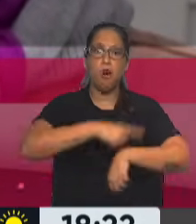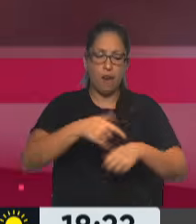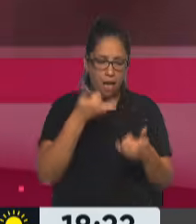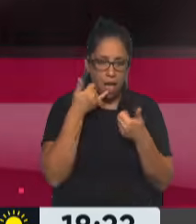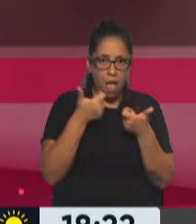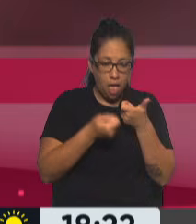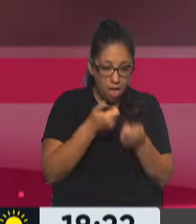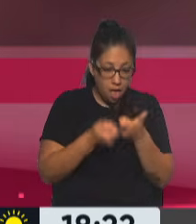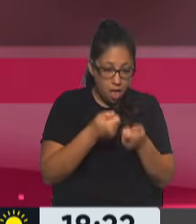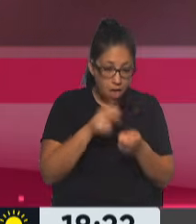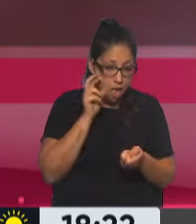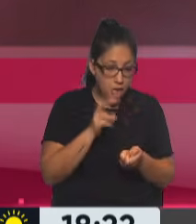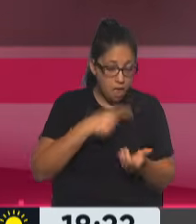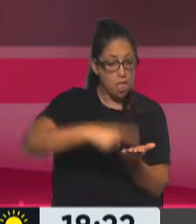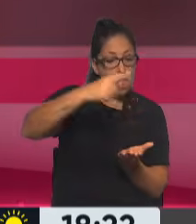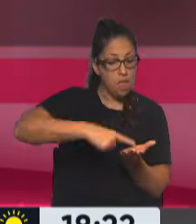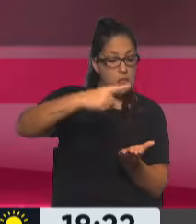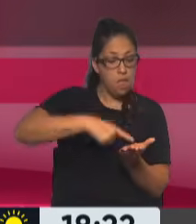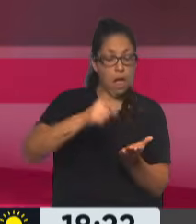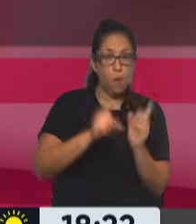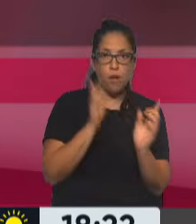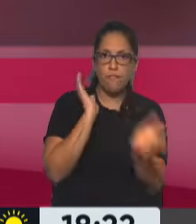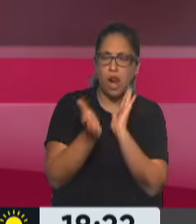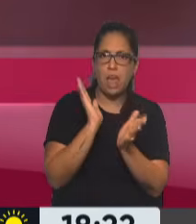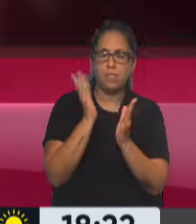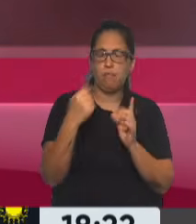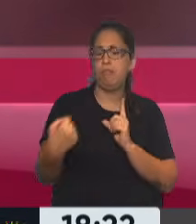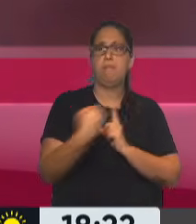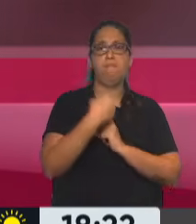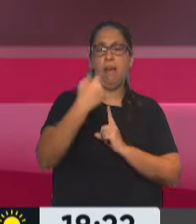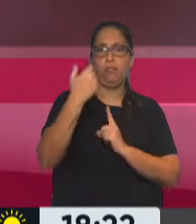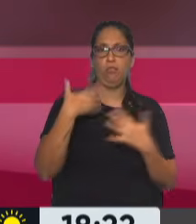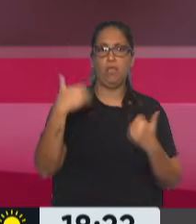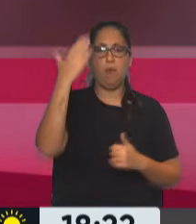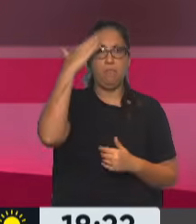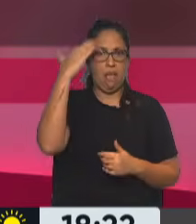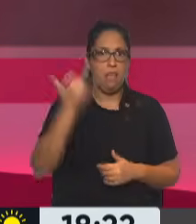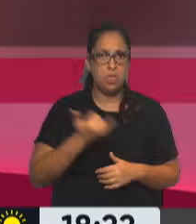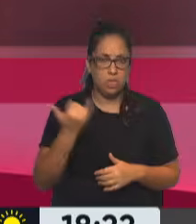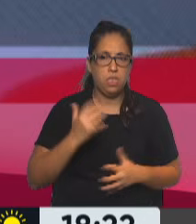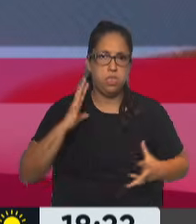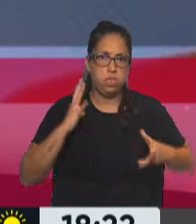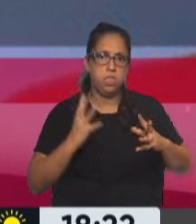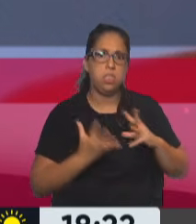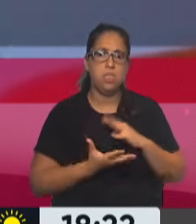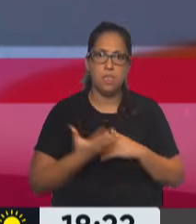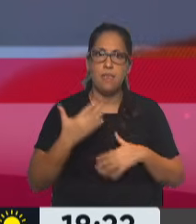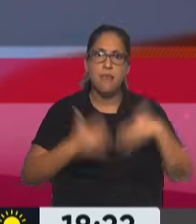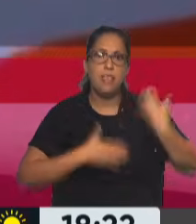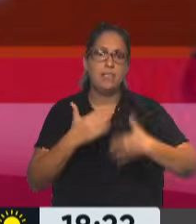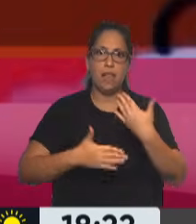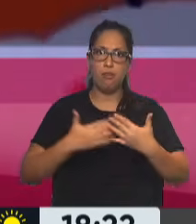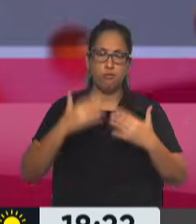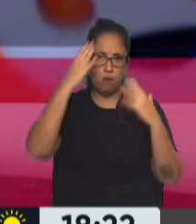vidéos violentes, évidemment que ça a un impact sur la santé mentale et globalement sur le développement des jeunes. Mais au-delà de ça, c'est un enjeu